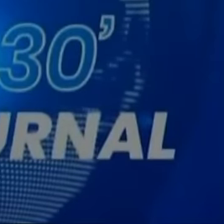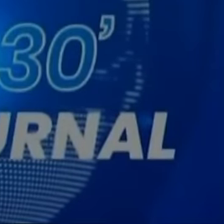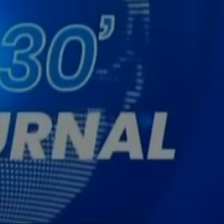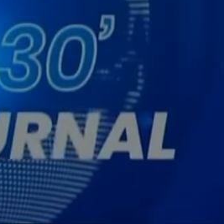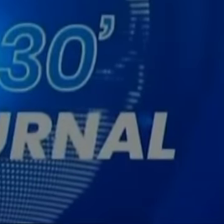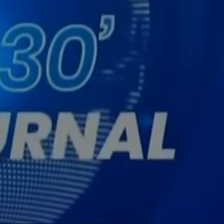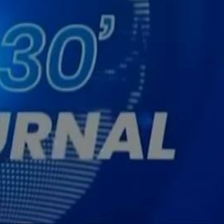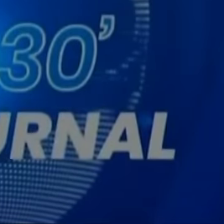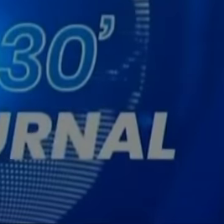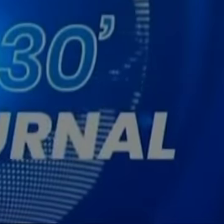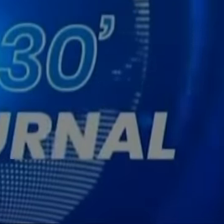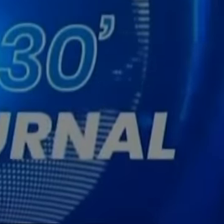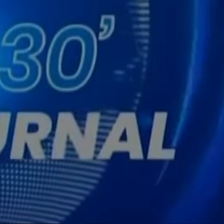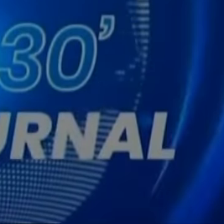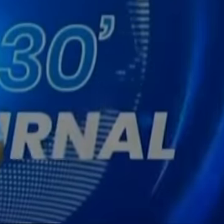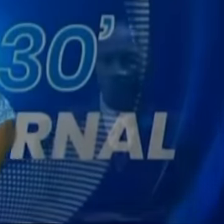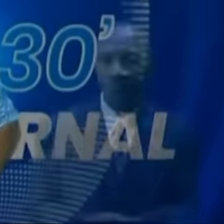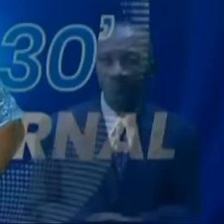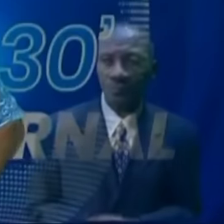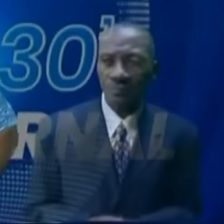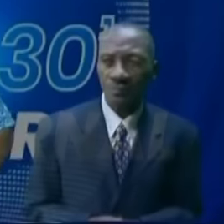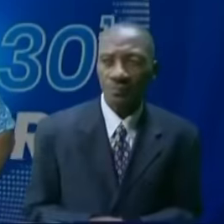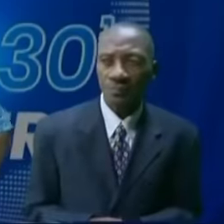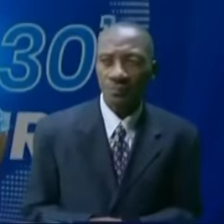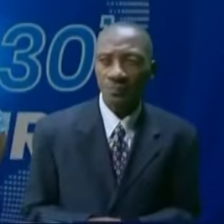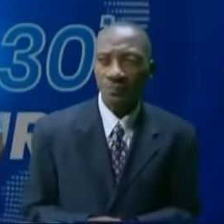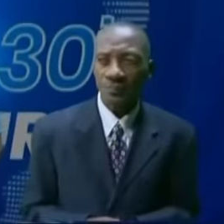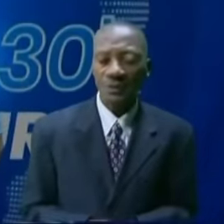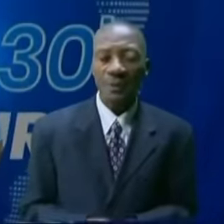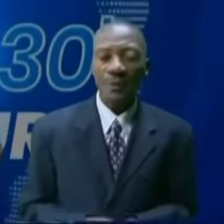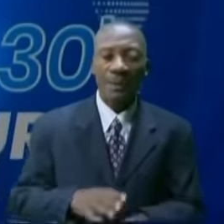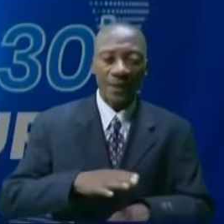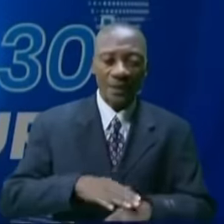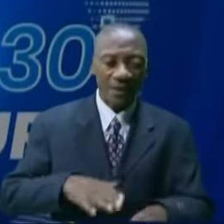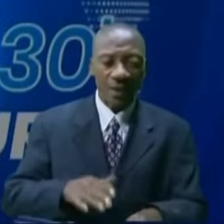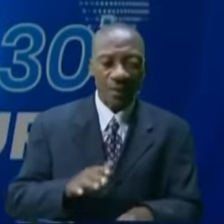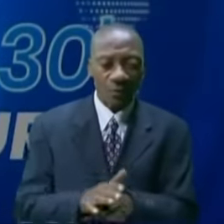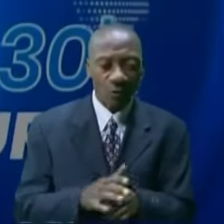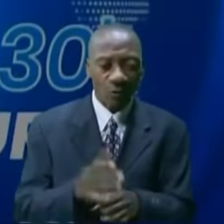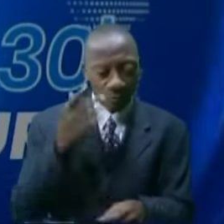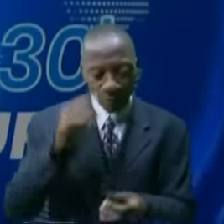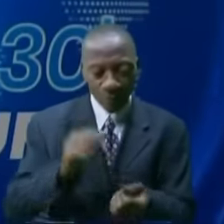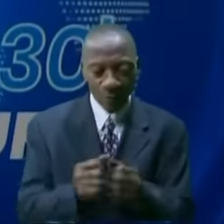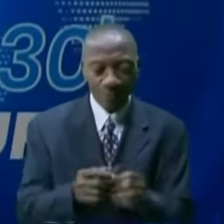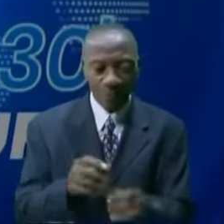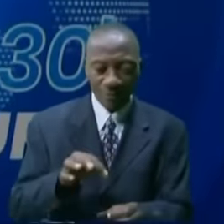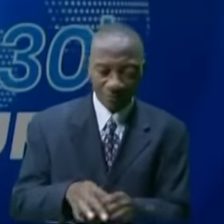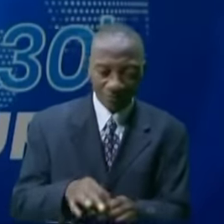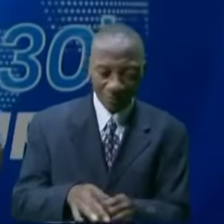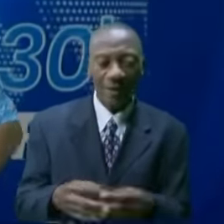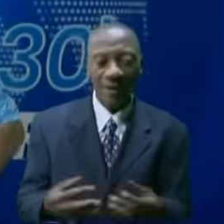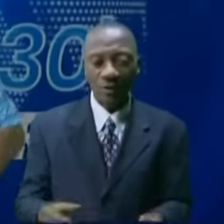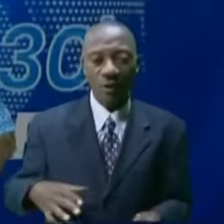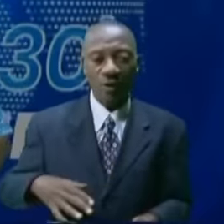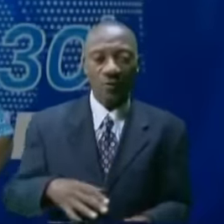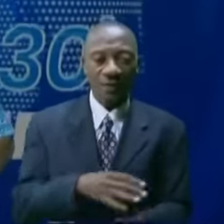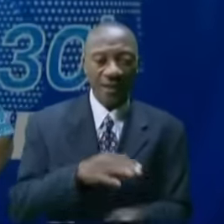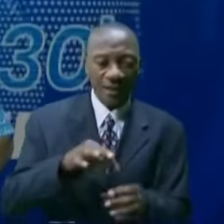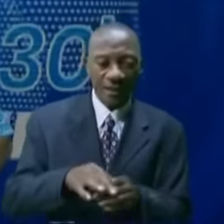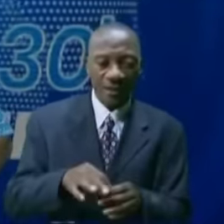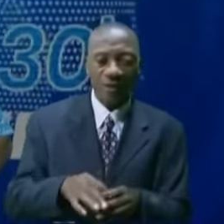À l'issue d'une journée marquée par de nombreux retards et problèmes logistiques, la Commission électorale nationale indépendante a annoncé